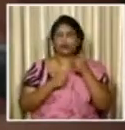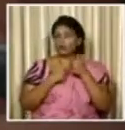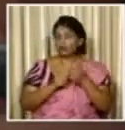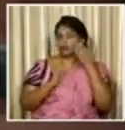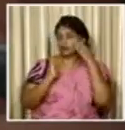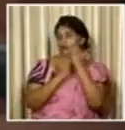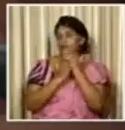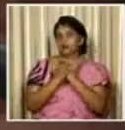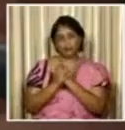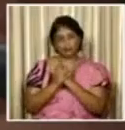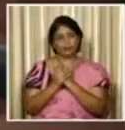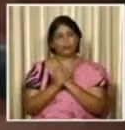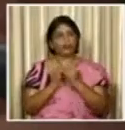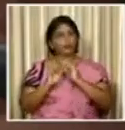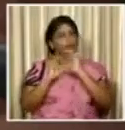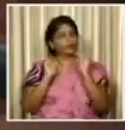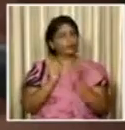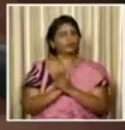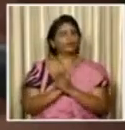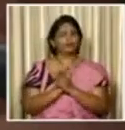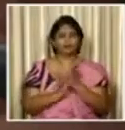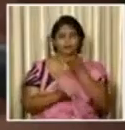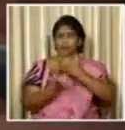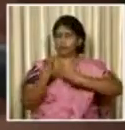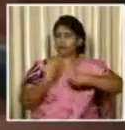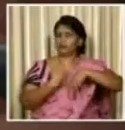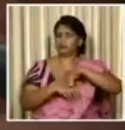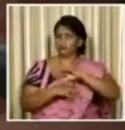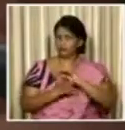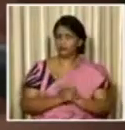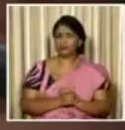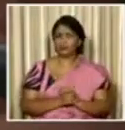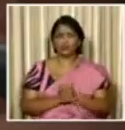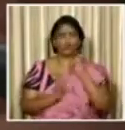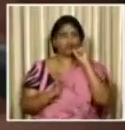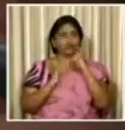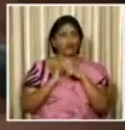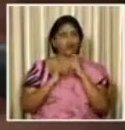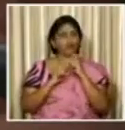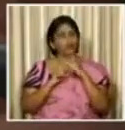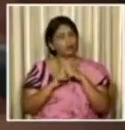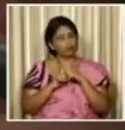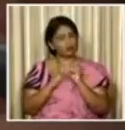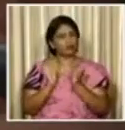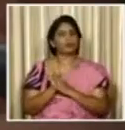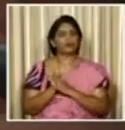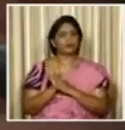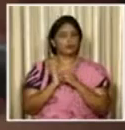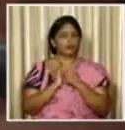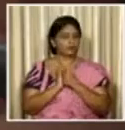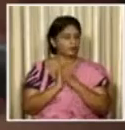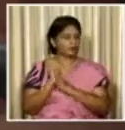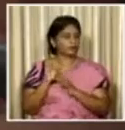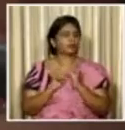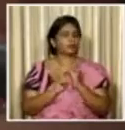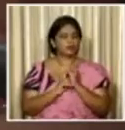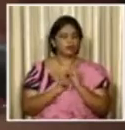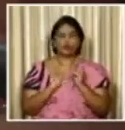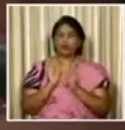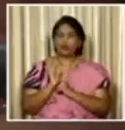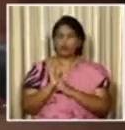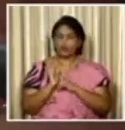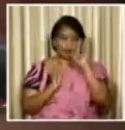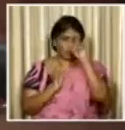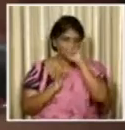කාර්යයන් තිබෙනවා. ඒ කාර්යයන් සියල්ල වියවුල් වෙන්න පටන් ගත්තා. කෝප් සභාව ගරු මන්ත්‍රීතුමනි නොවැම්බර්